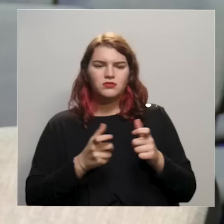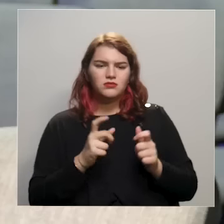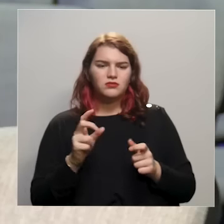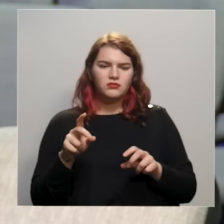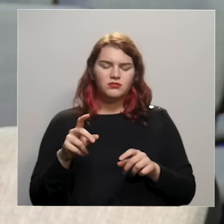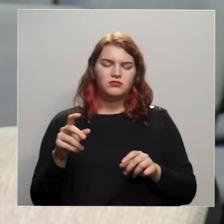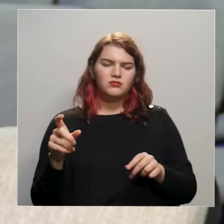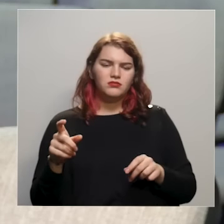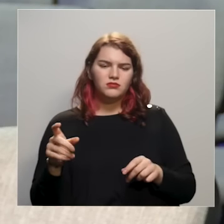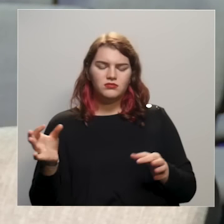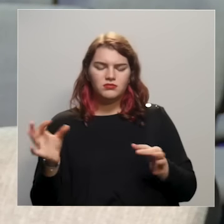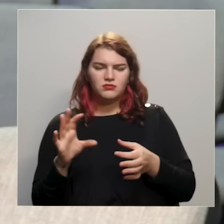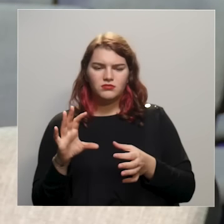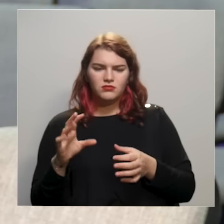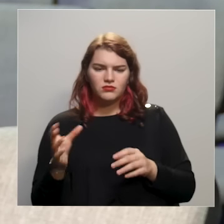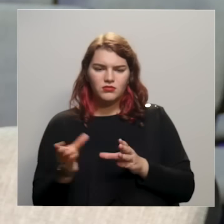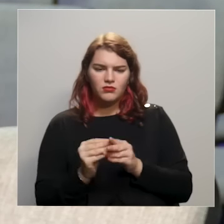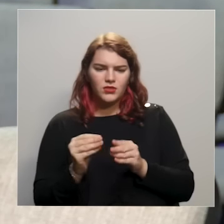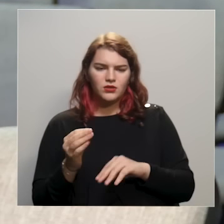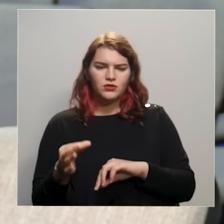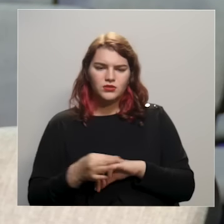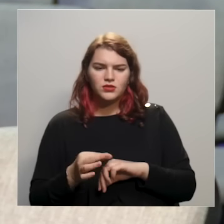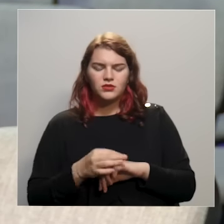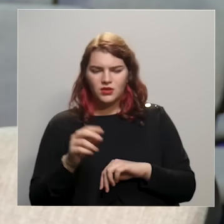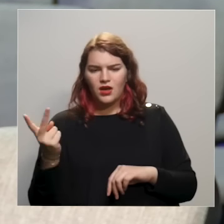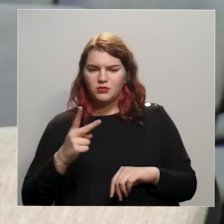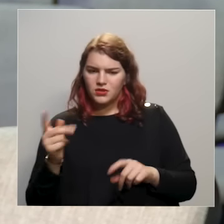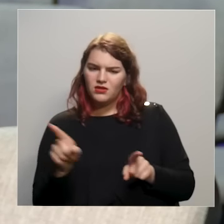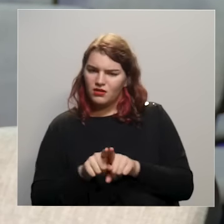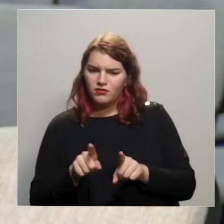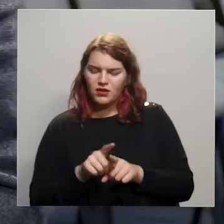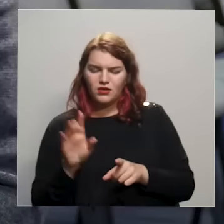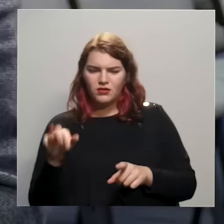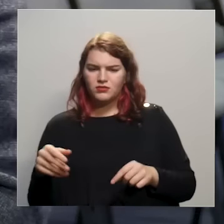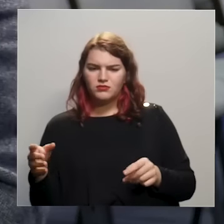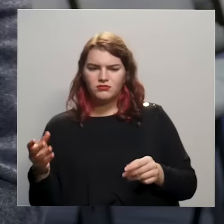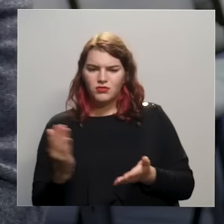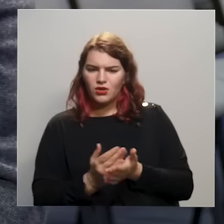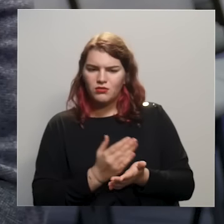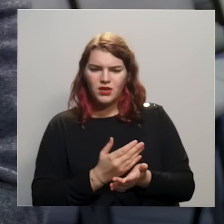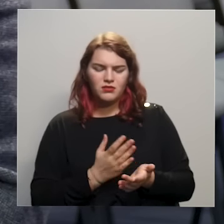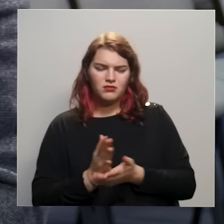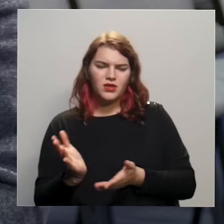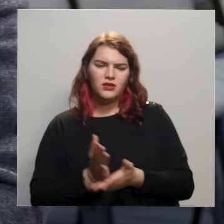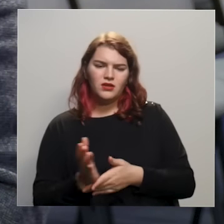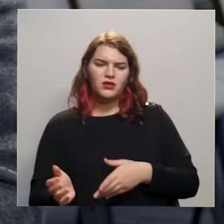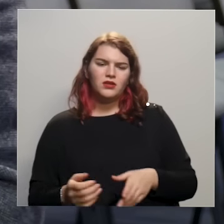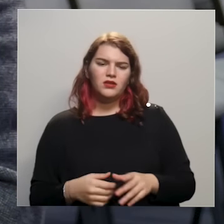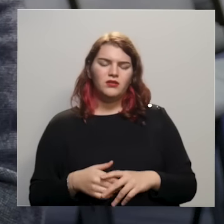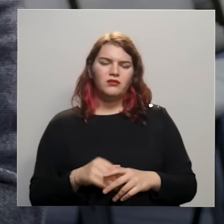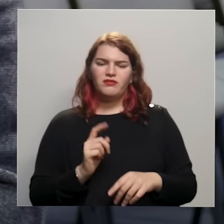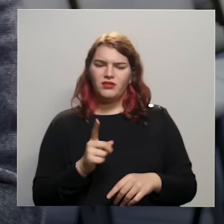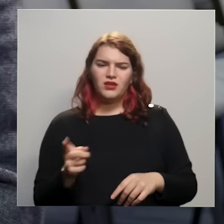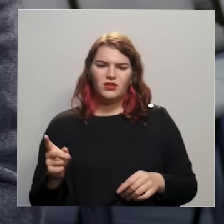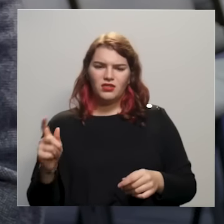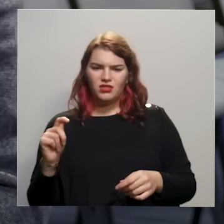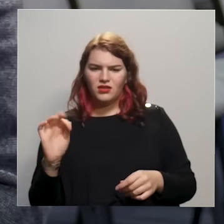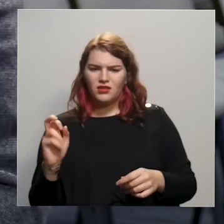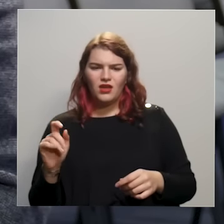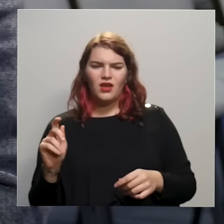cu soția lui, cu Doina. A fost și el, a fost la... Da, la muche. Fiecare dintre noi. Și Titel,